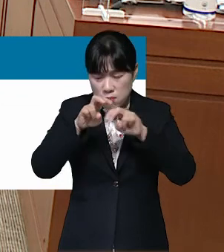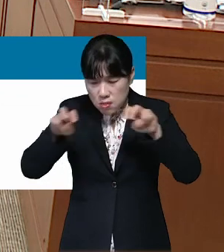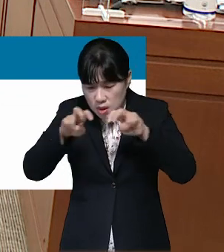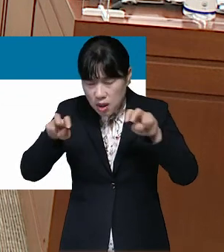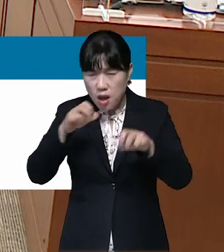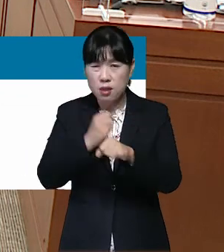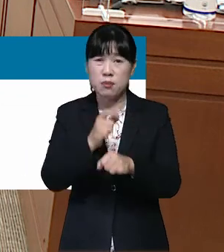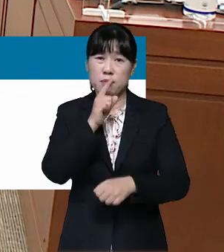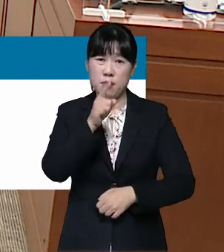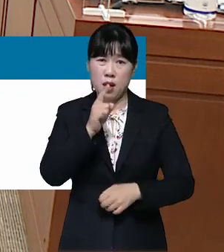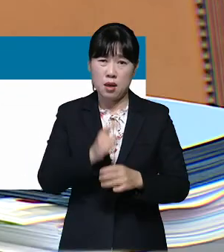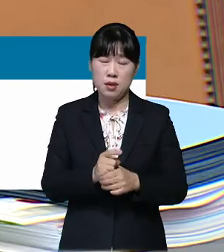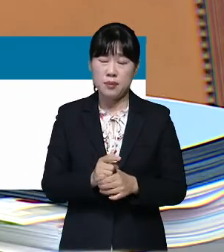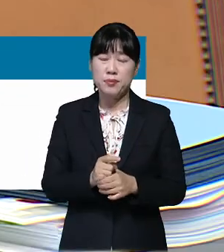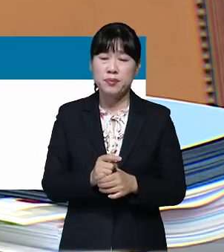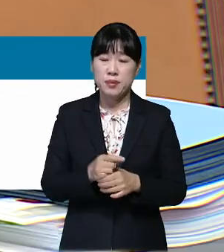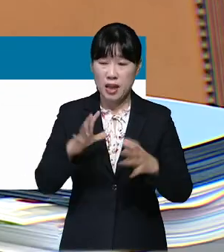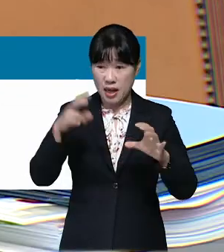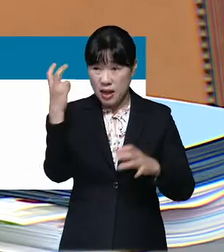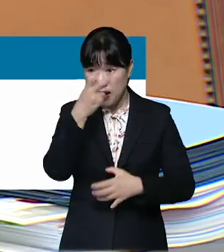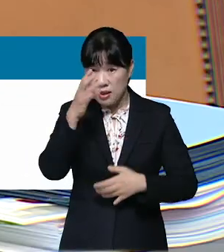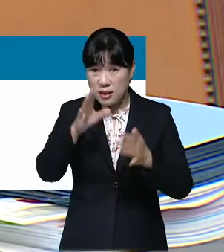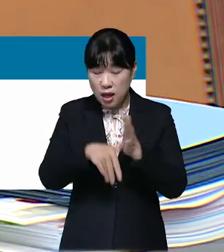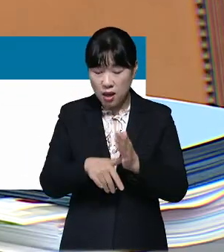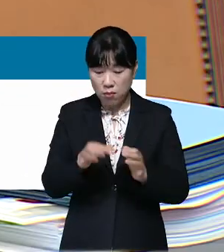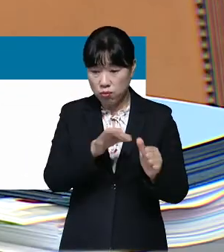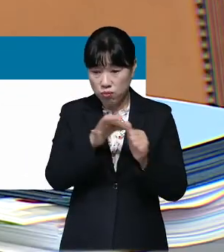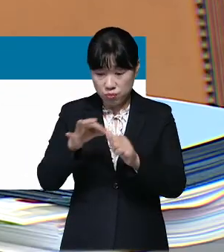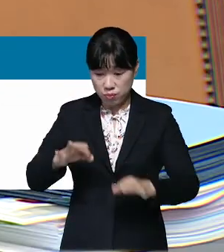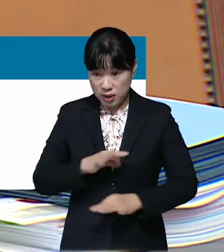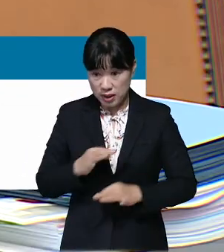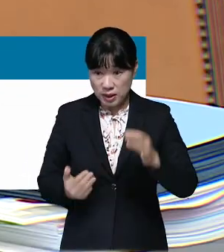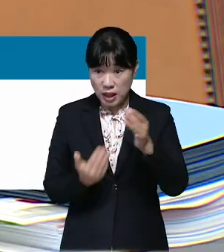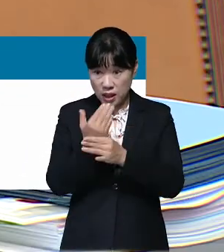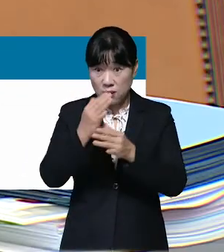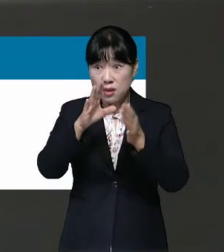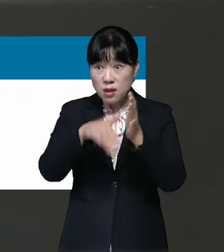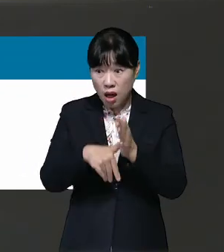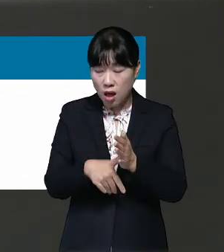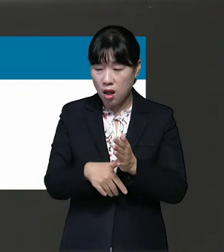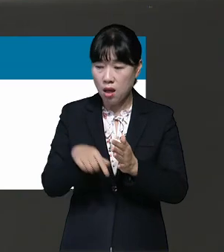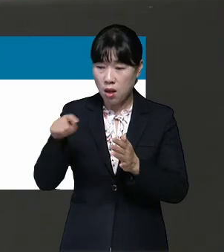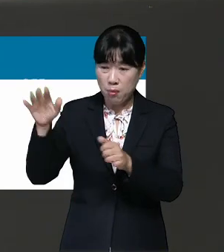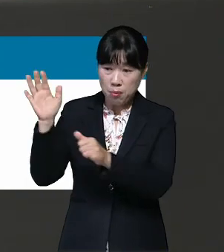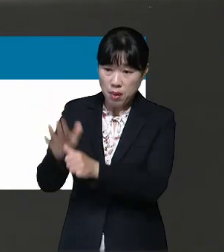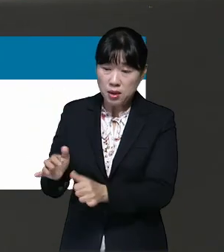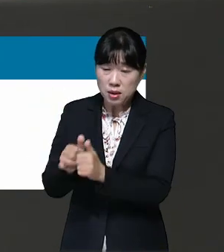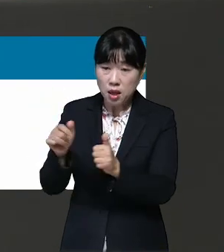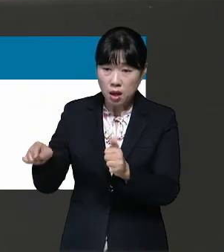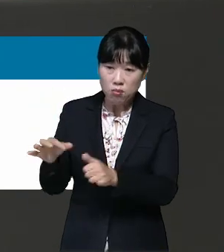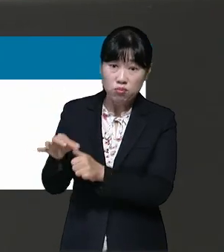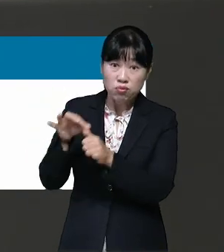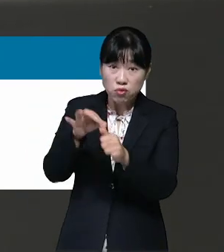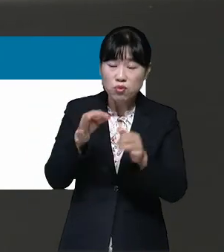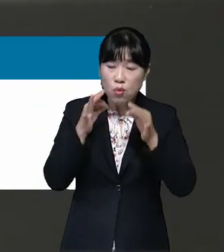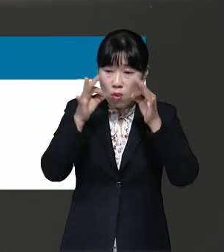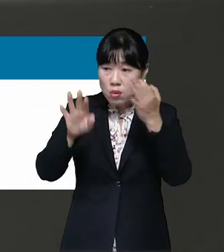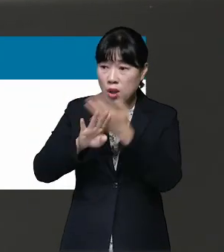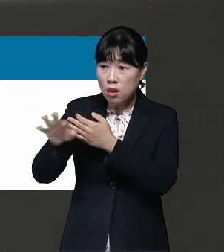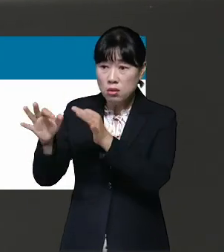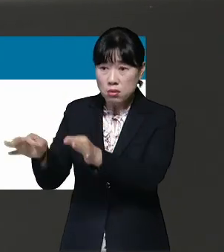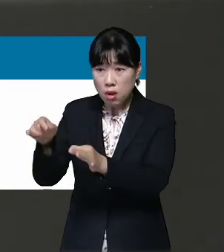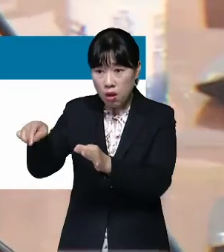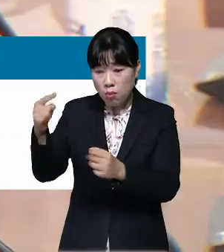금감원장은 정무위원회 국감에서 채용비리 사건 이후 특별전형 채용 등을 통해 구제를 노력한 다른 은행에 비해